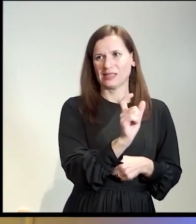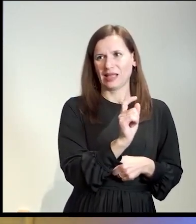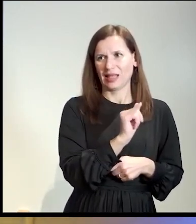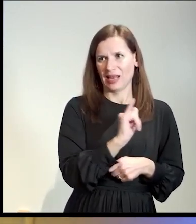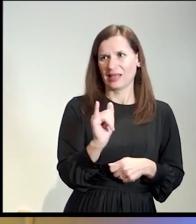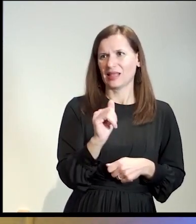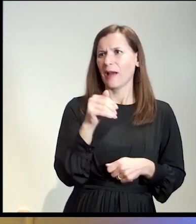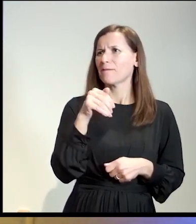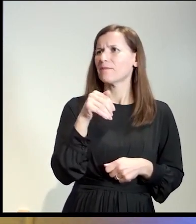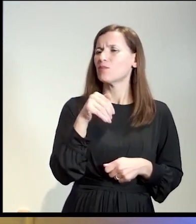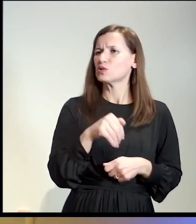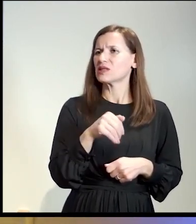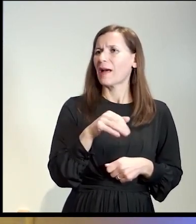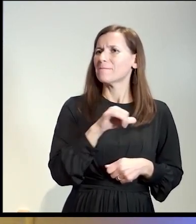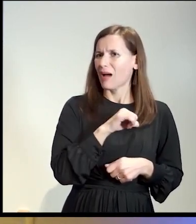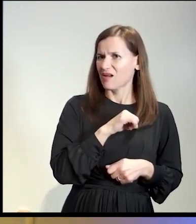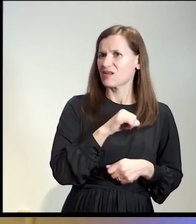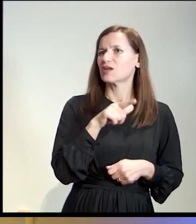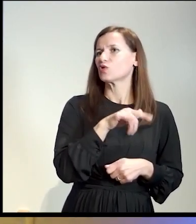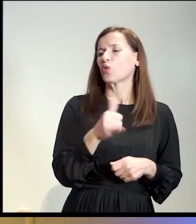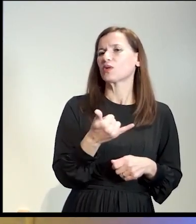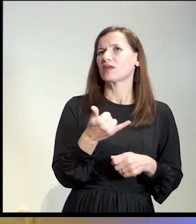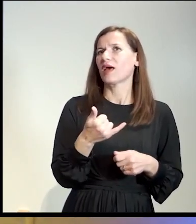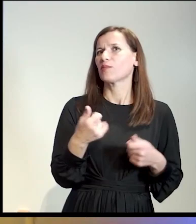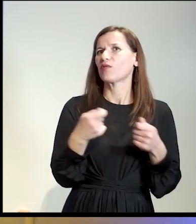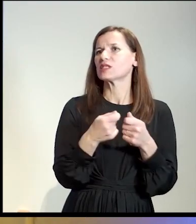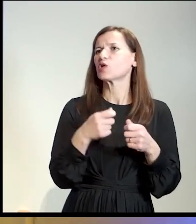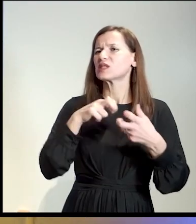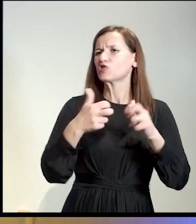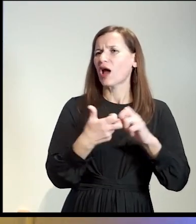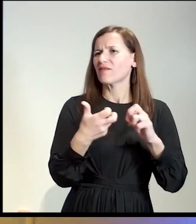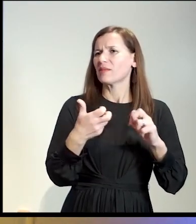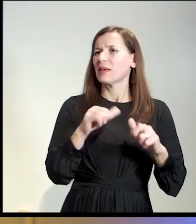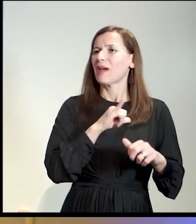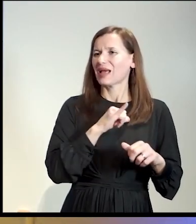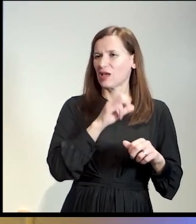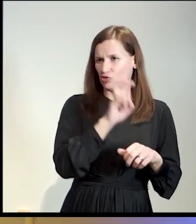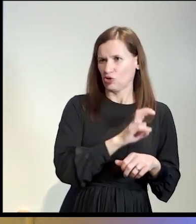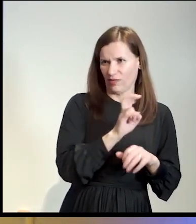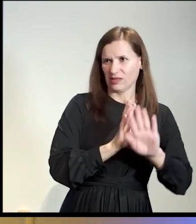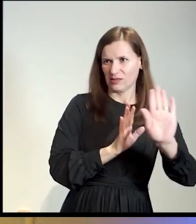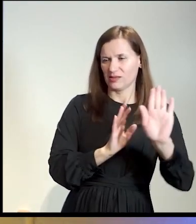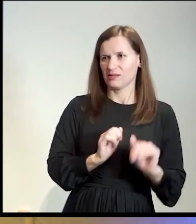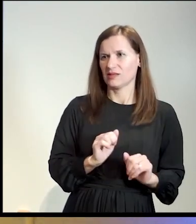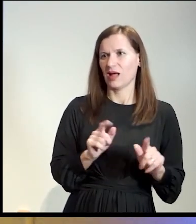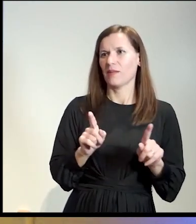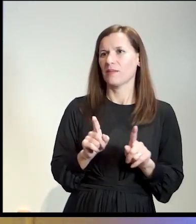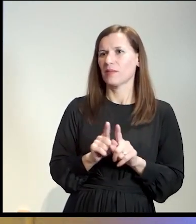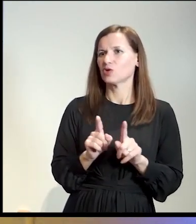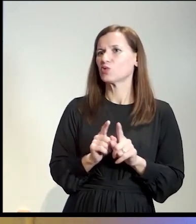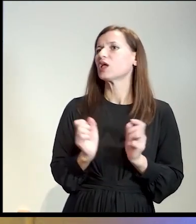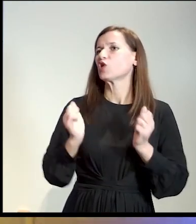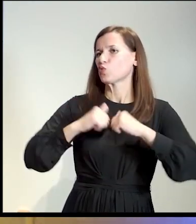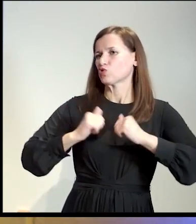Monstabank, ki se navezuje na težave banke Credit Suisse, pa tudi francoska beseda leta v Švici Decombre,